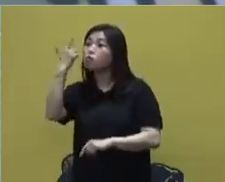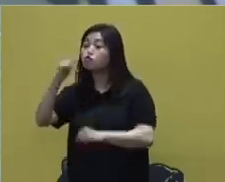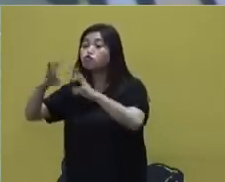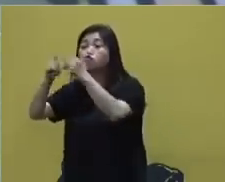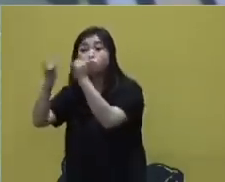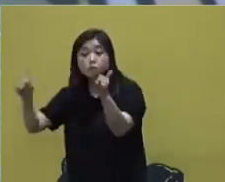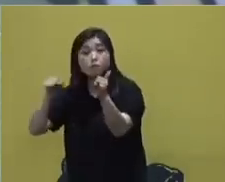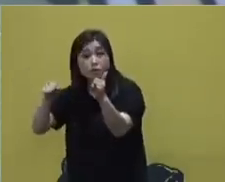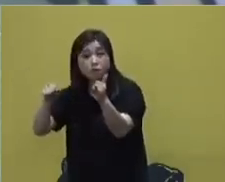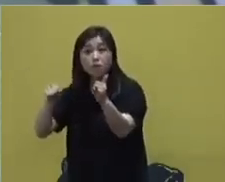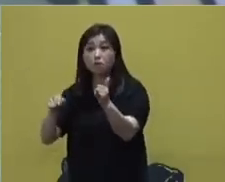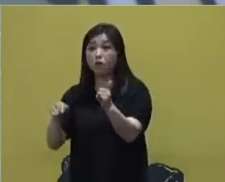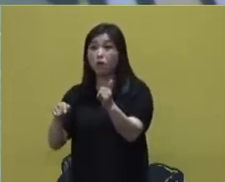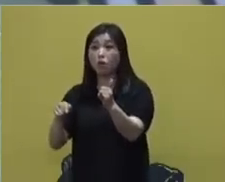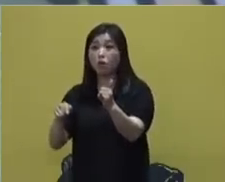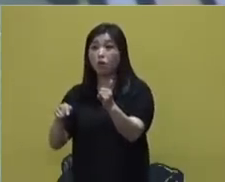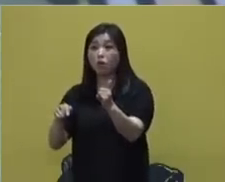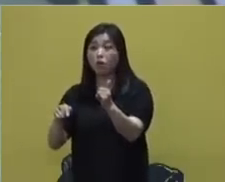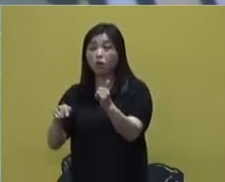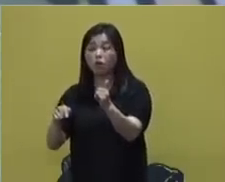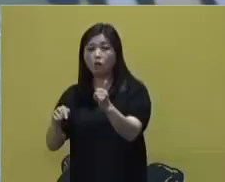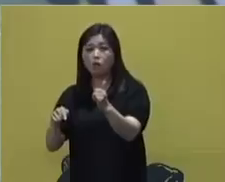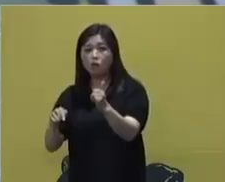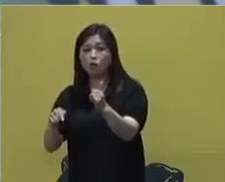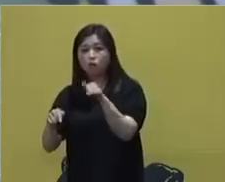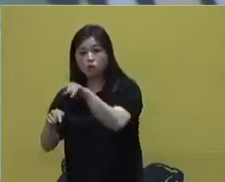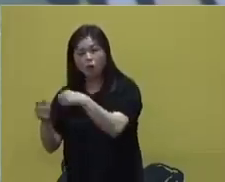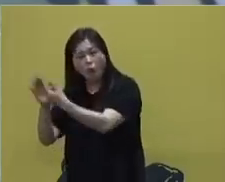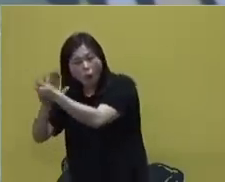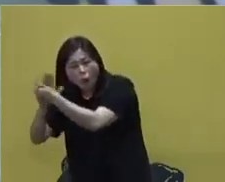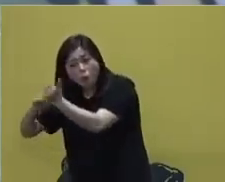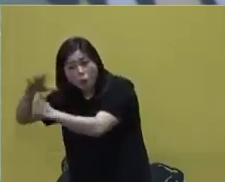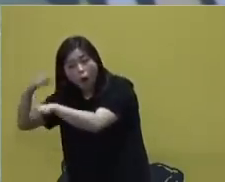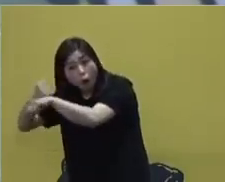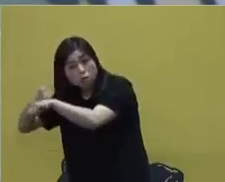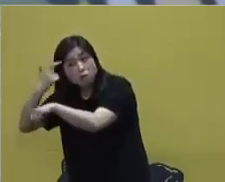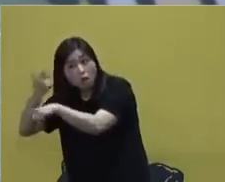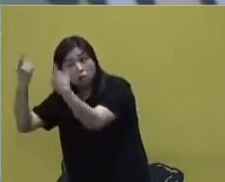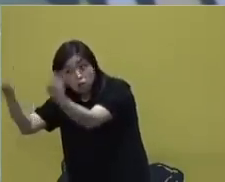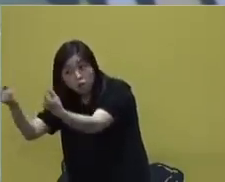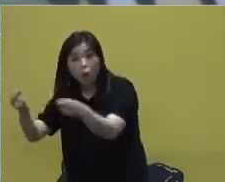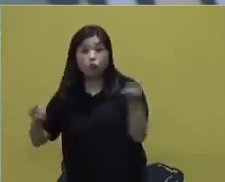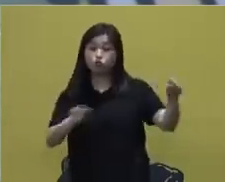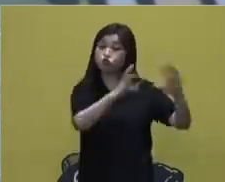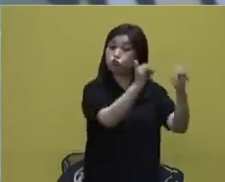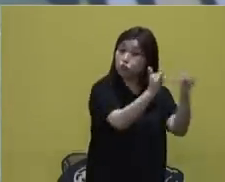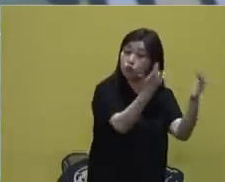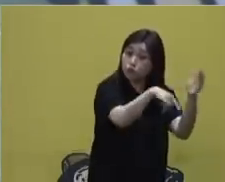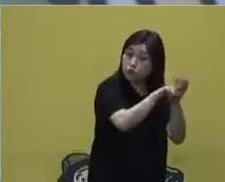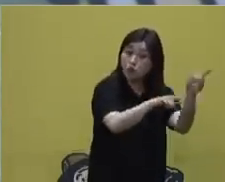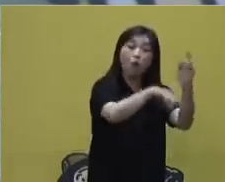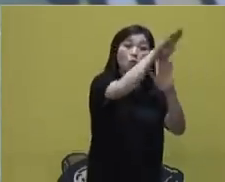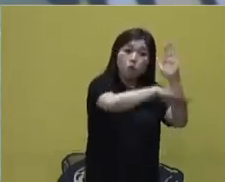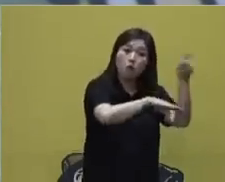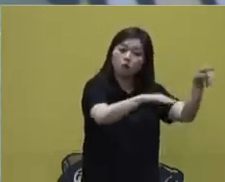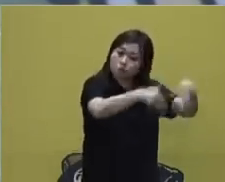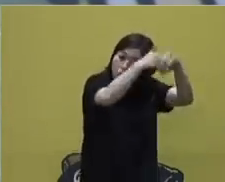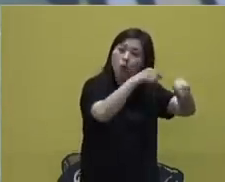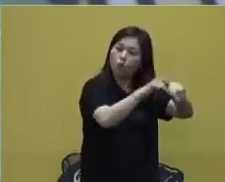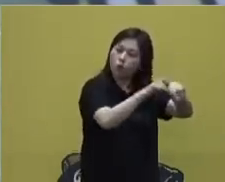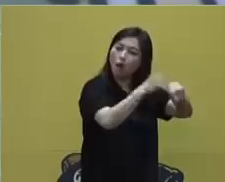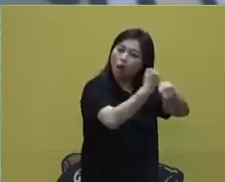대해서 표를 갖다가 그 생각하면서 하는 것처럼 나도 우리 국민들 생각해야 되는데 국민들은 남북관계 진전을 원한다.